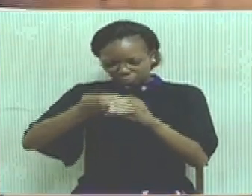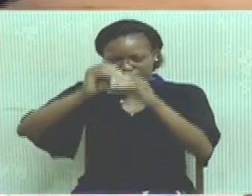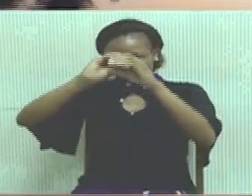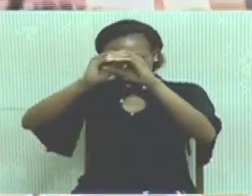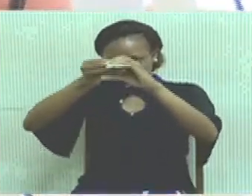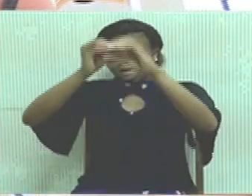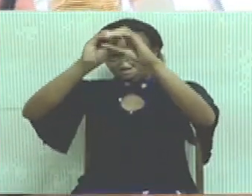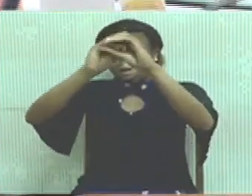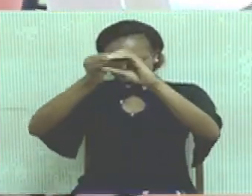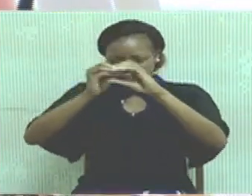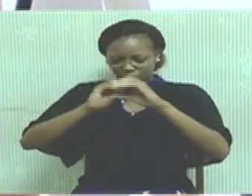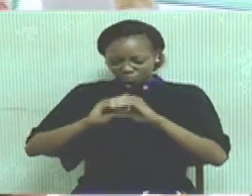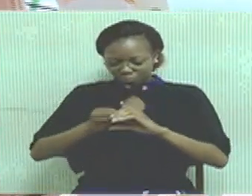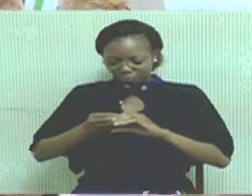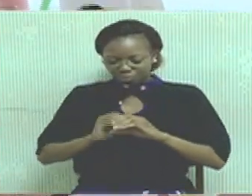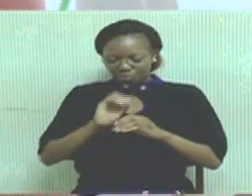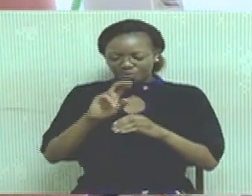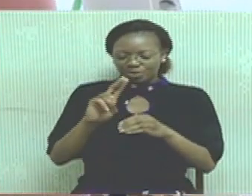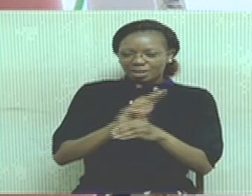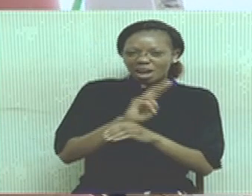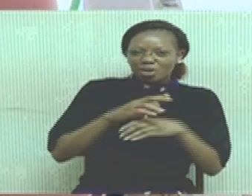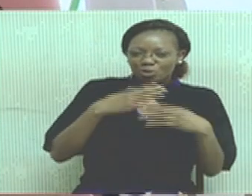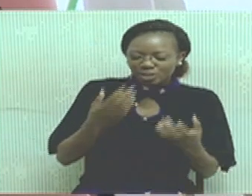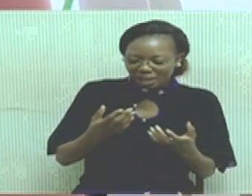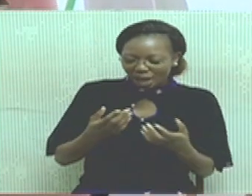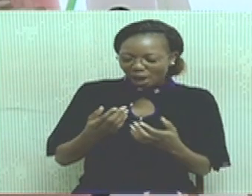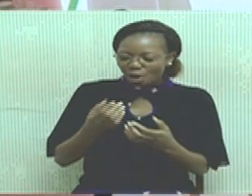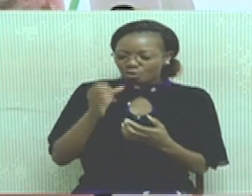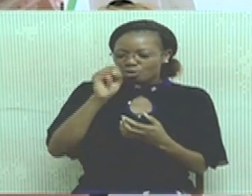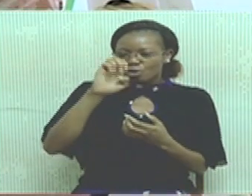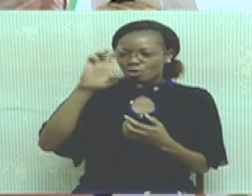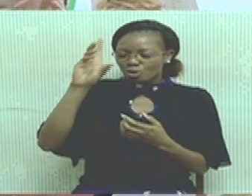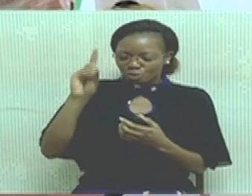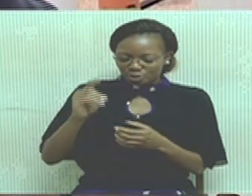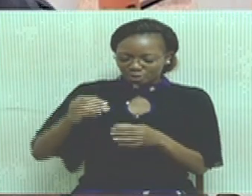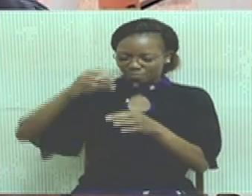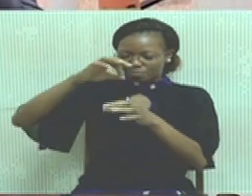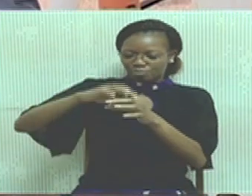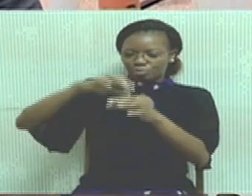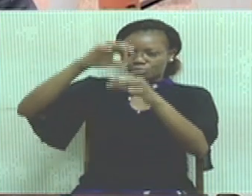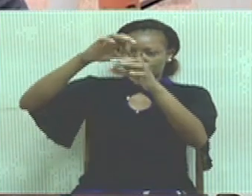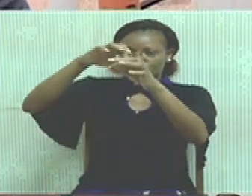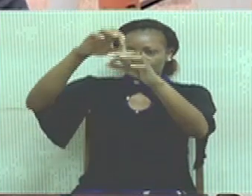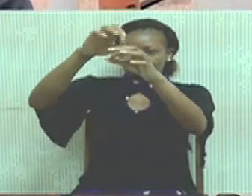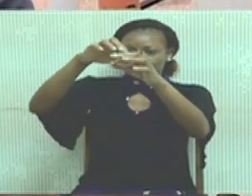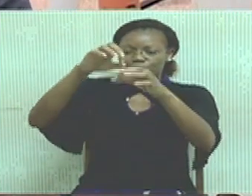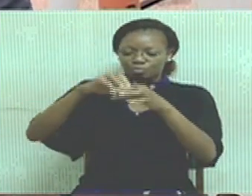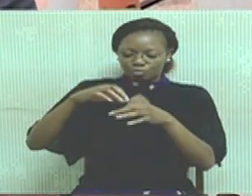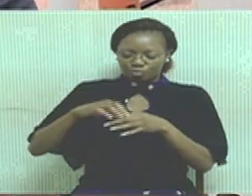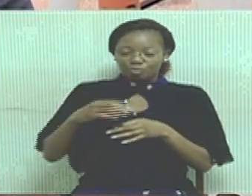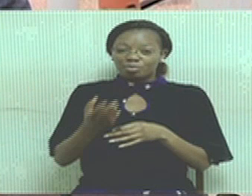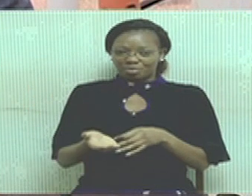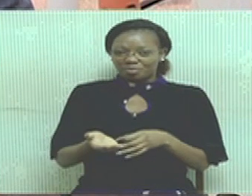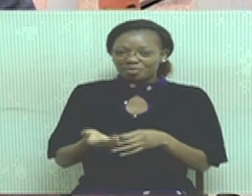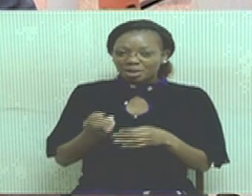mviringo ya kupandia. Hii pia ni mbinu ingine ya ukuzaji wa strawberries au inaitwa hydroponics,